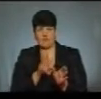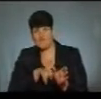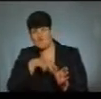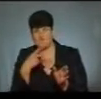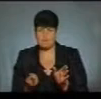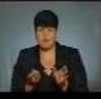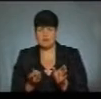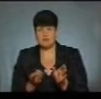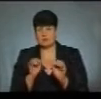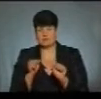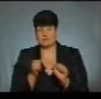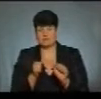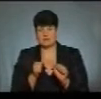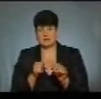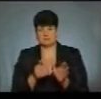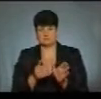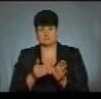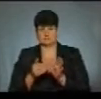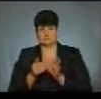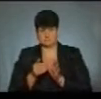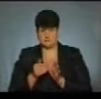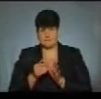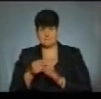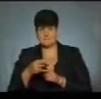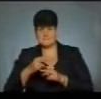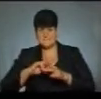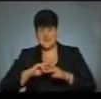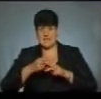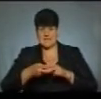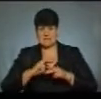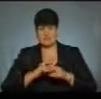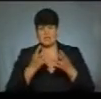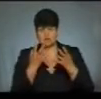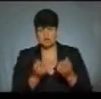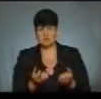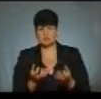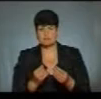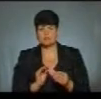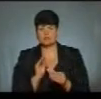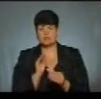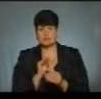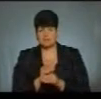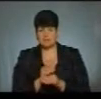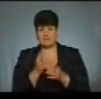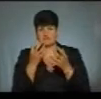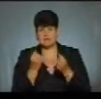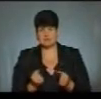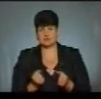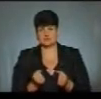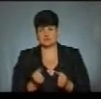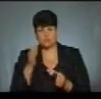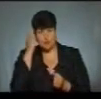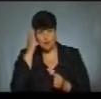на землю, він, можливо, переїхав через неї, і, відповідно, вона ще отримала додаткові травми, вдарившись об землю, об асфальт